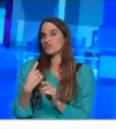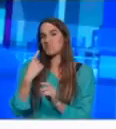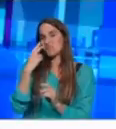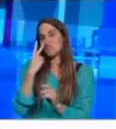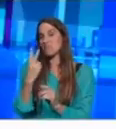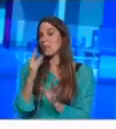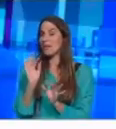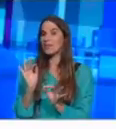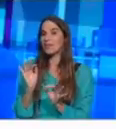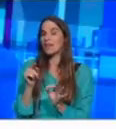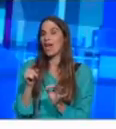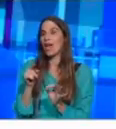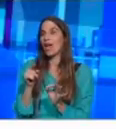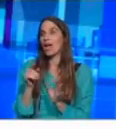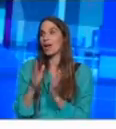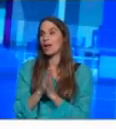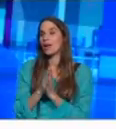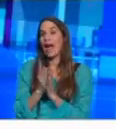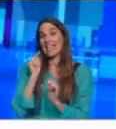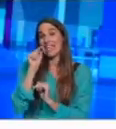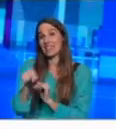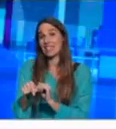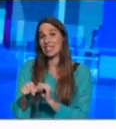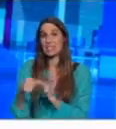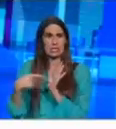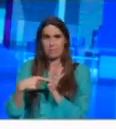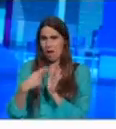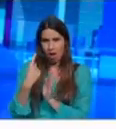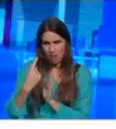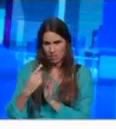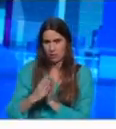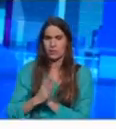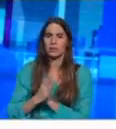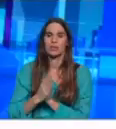שבאמת, את יודעת, אני הגעתי לשם מסיבה אחת,